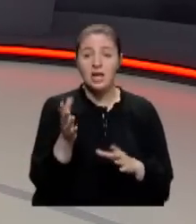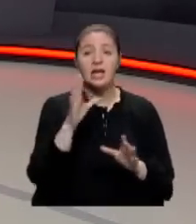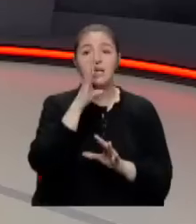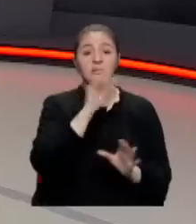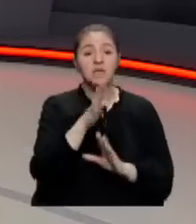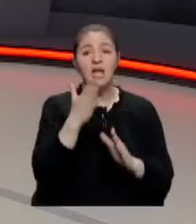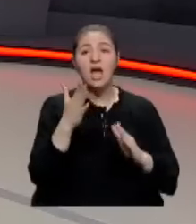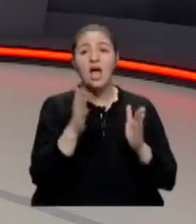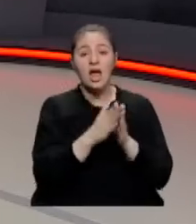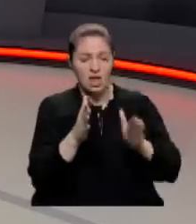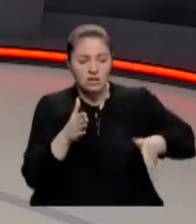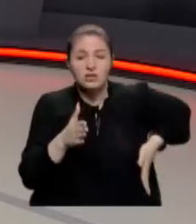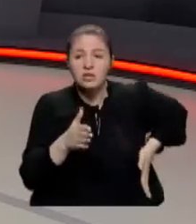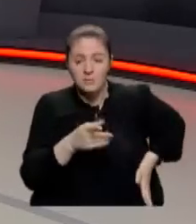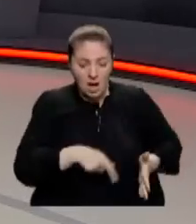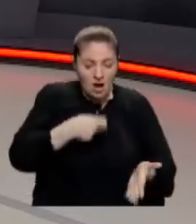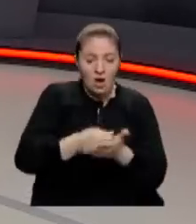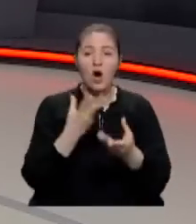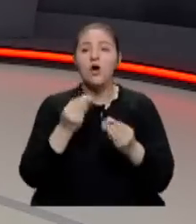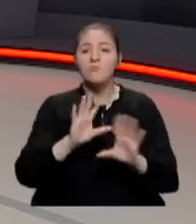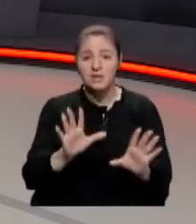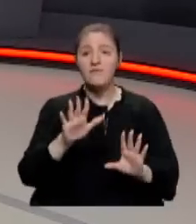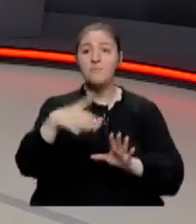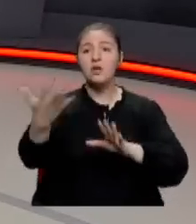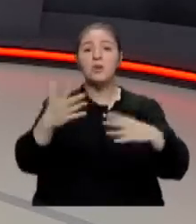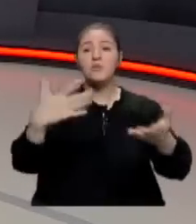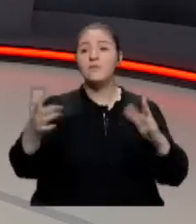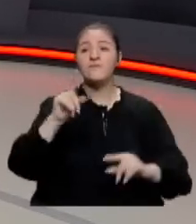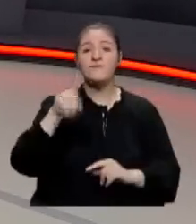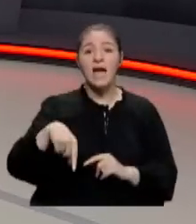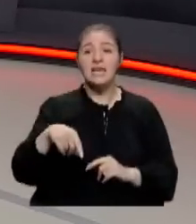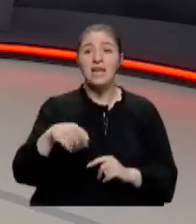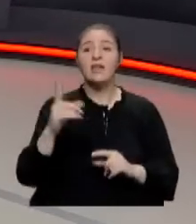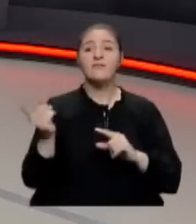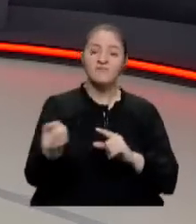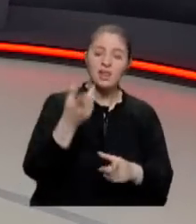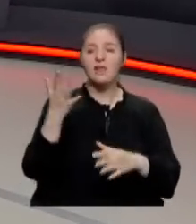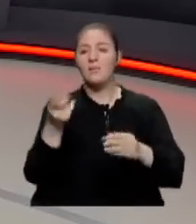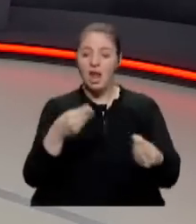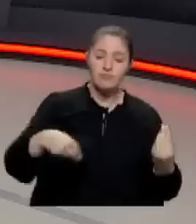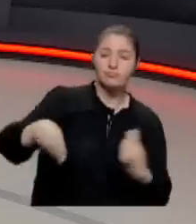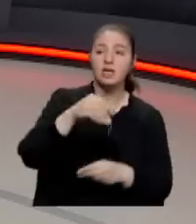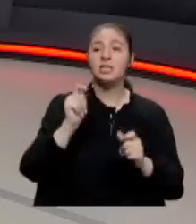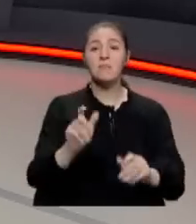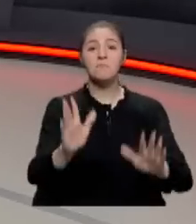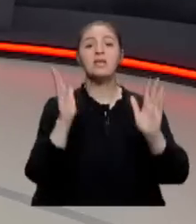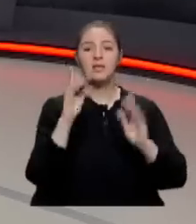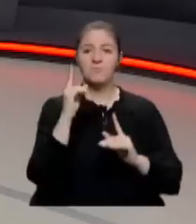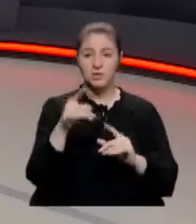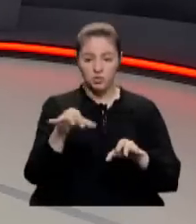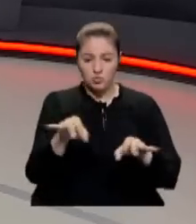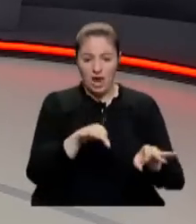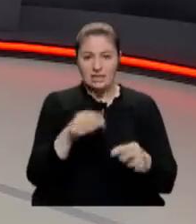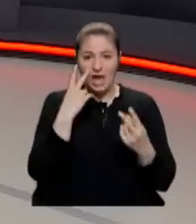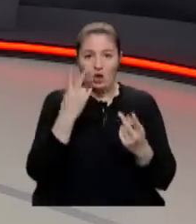kimsenin elini cebine atmasına gerek olmadan ve başkalarının vergilerinden filan alıp transfer de etmeden bir